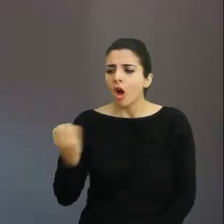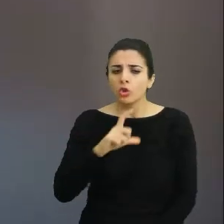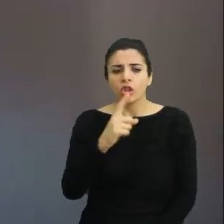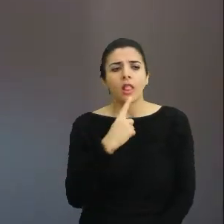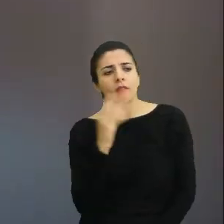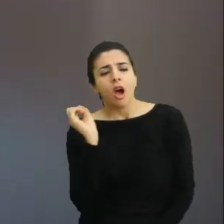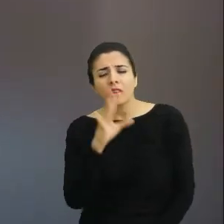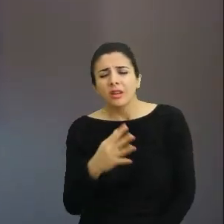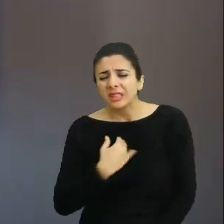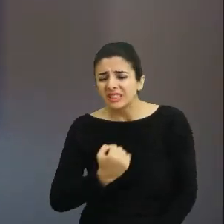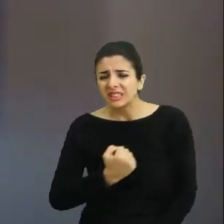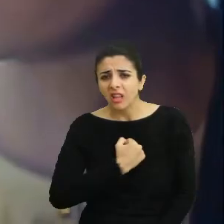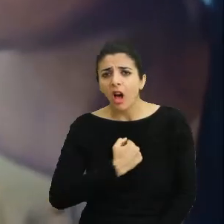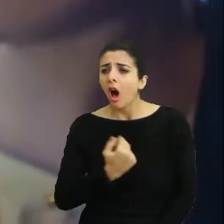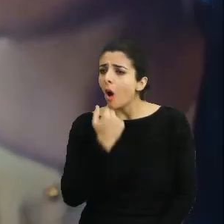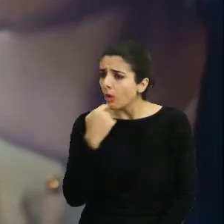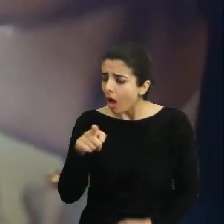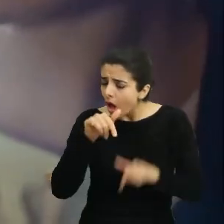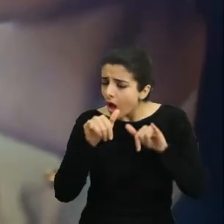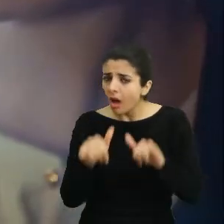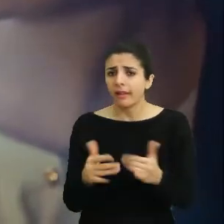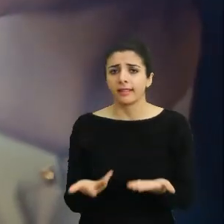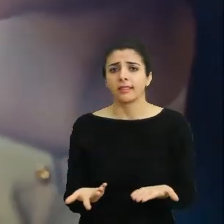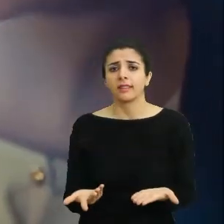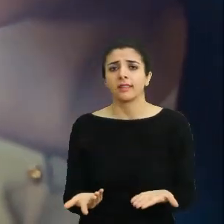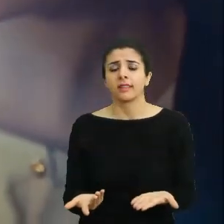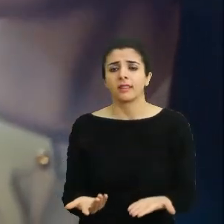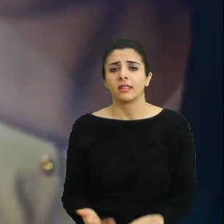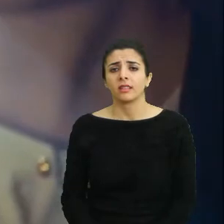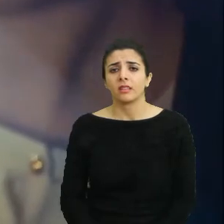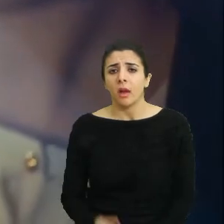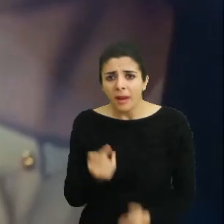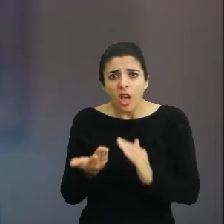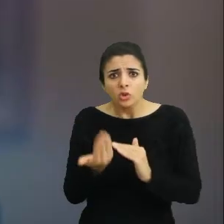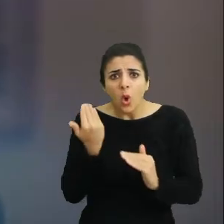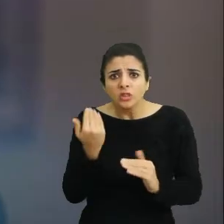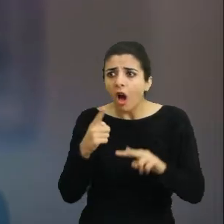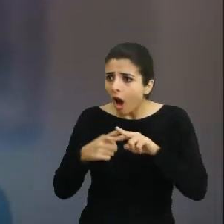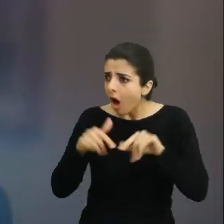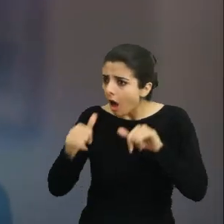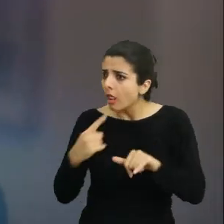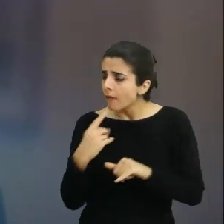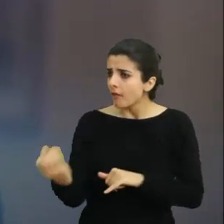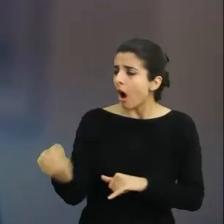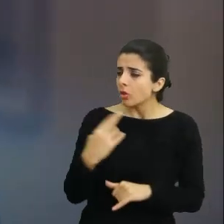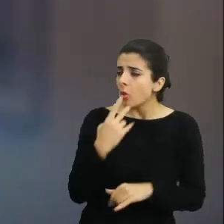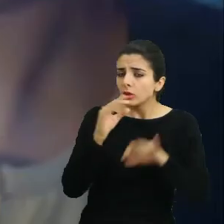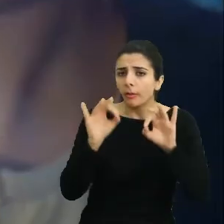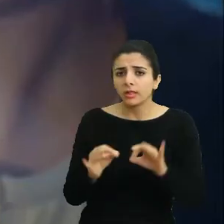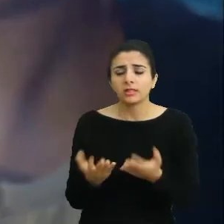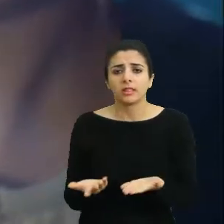sıkıldım. Ablam da dahil. Ya, hatta az önce Adnan Bey bile aynı imalarla